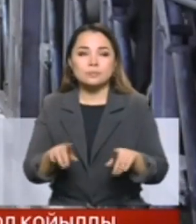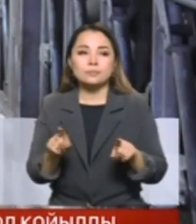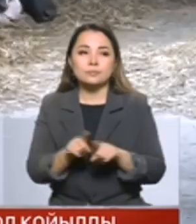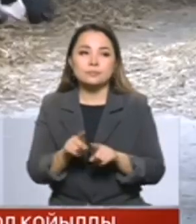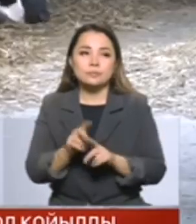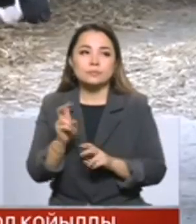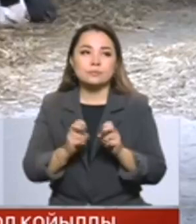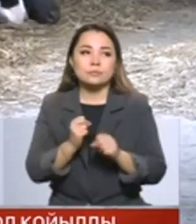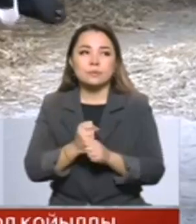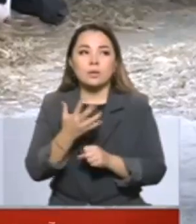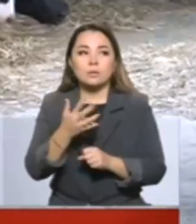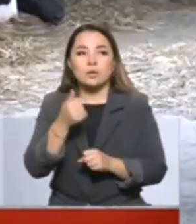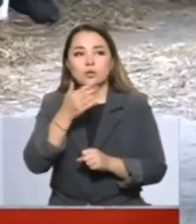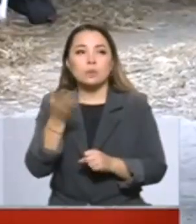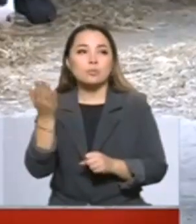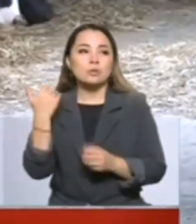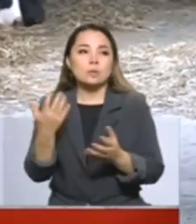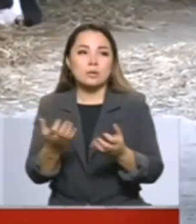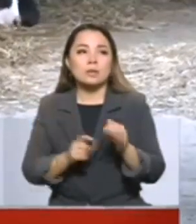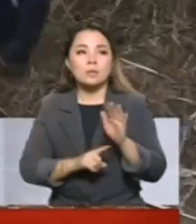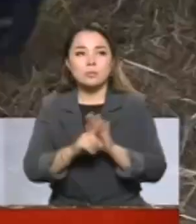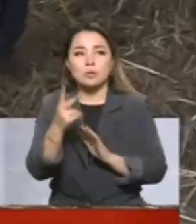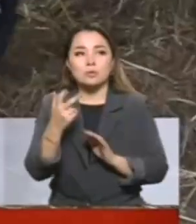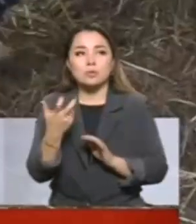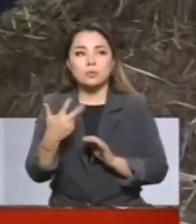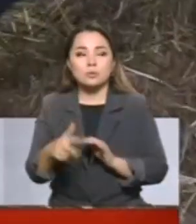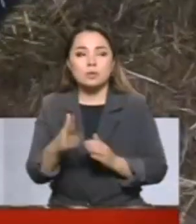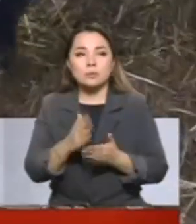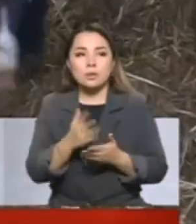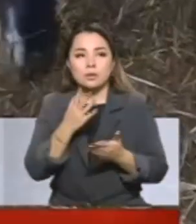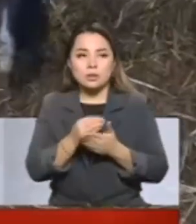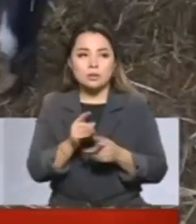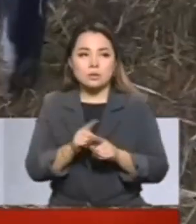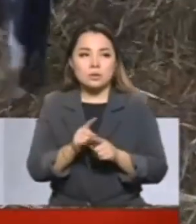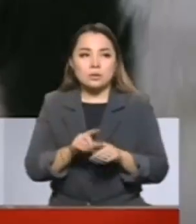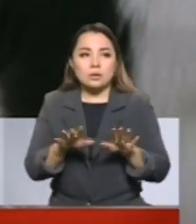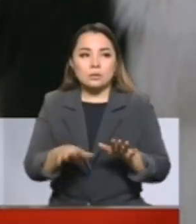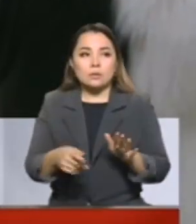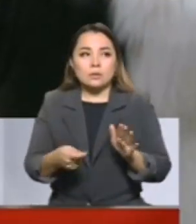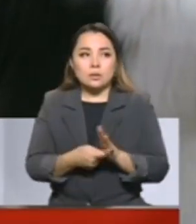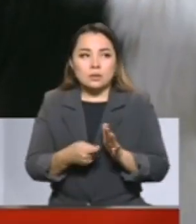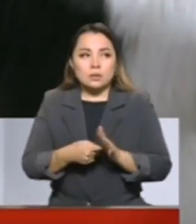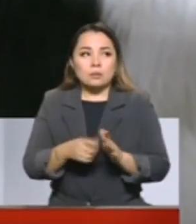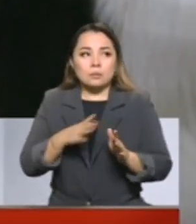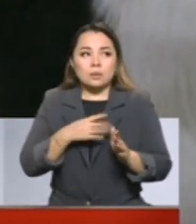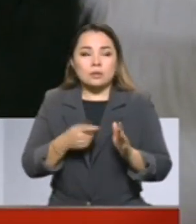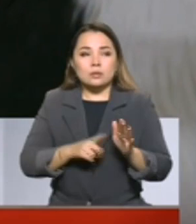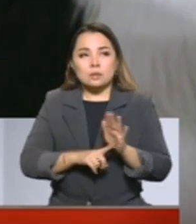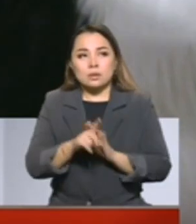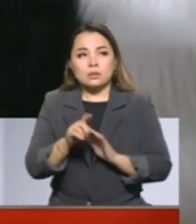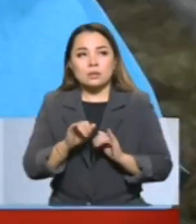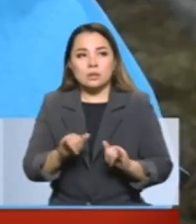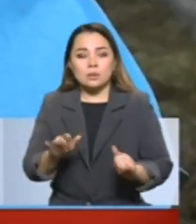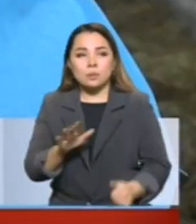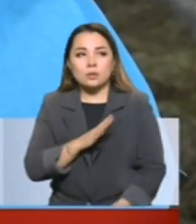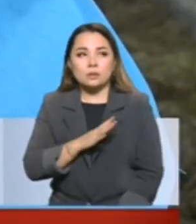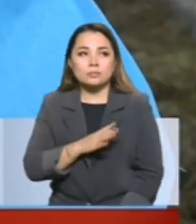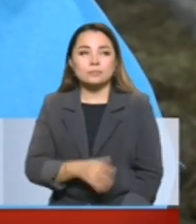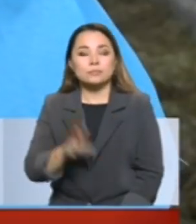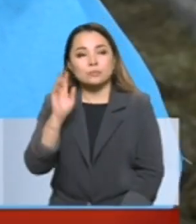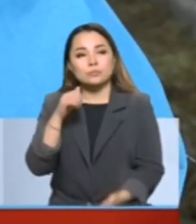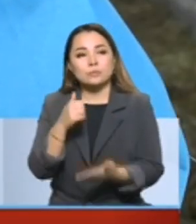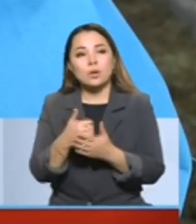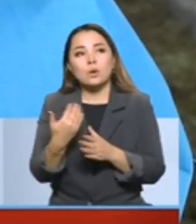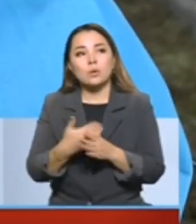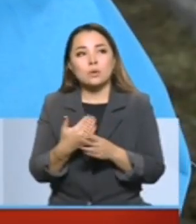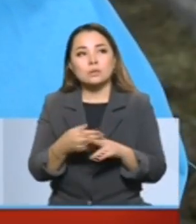кәсіпорын құрылысы 5 жыл бұрын басталды. Былтыр 330 буаз құнажын қоражайда қыстап шығып, түгелі төлдеді. Үкіметтің